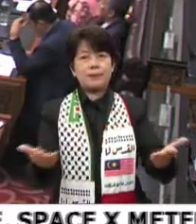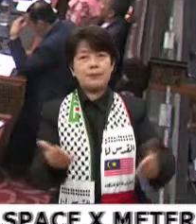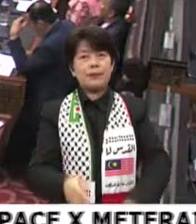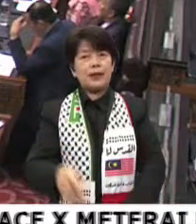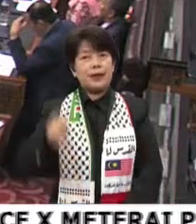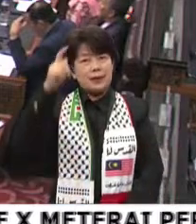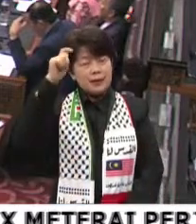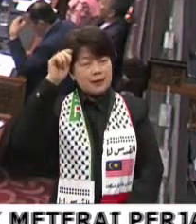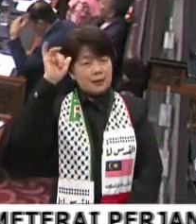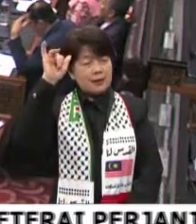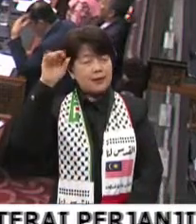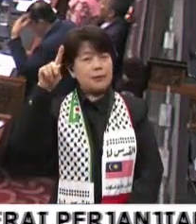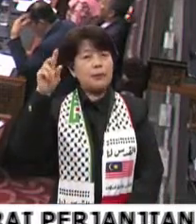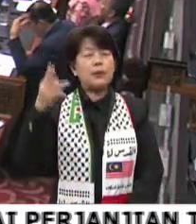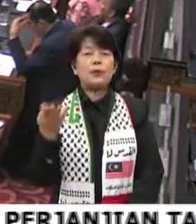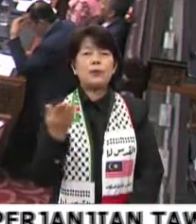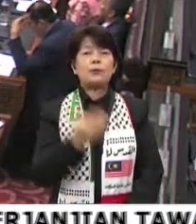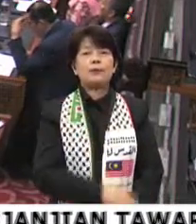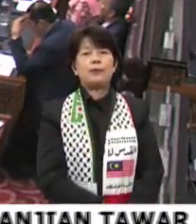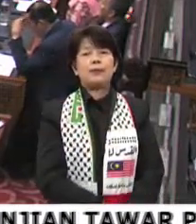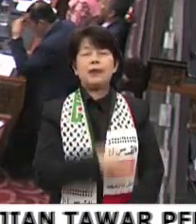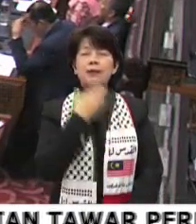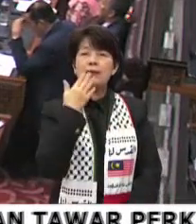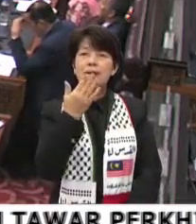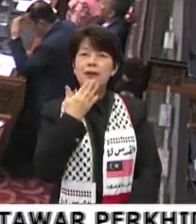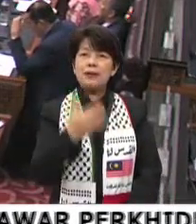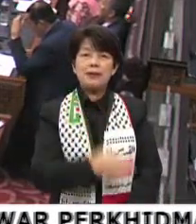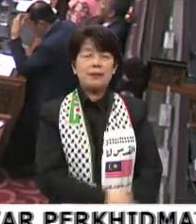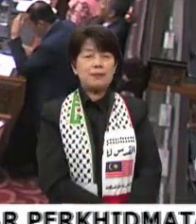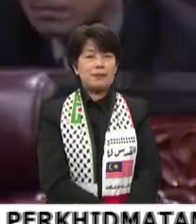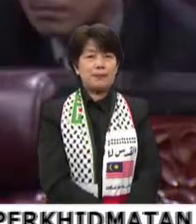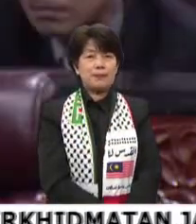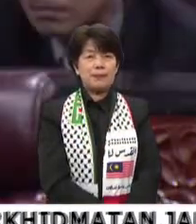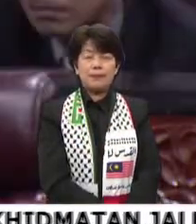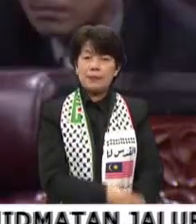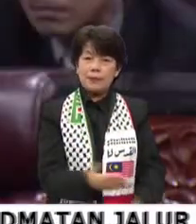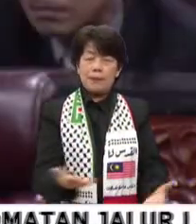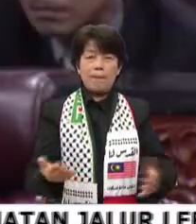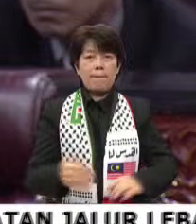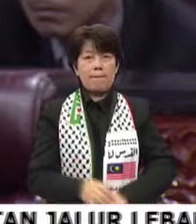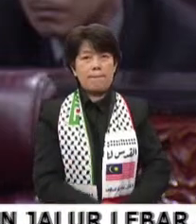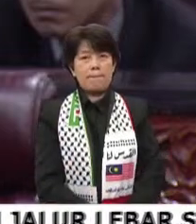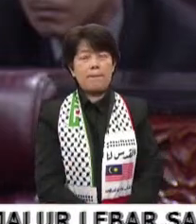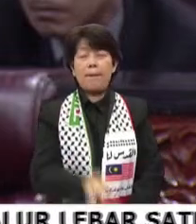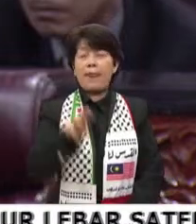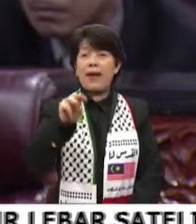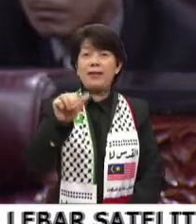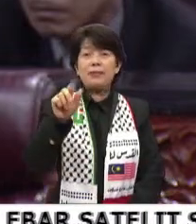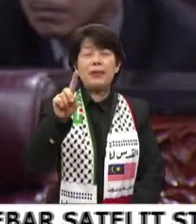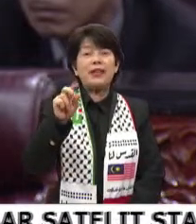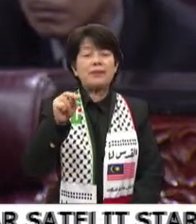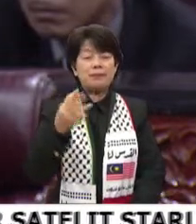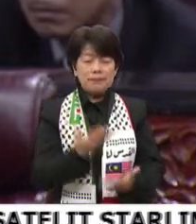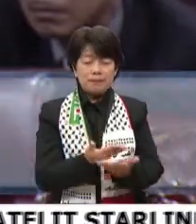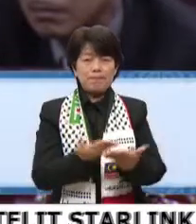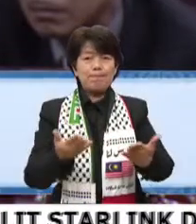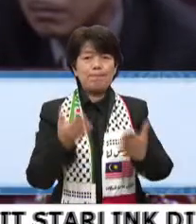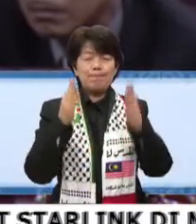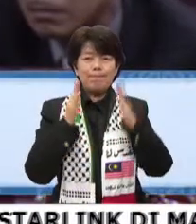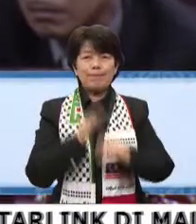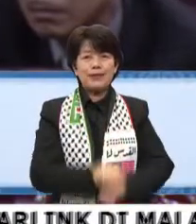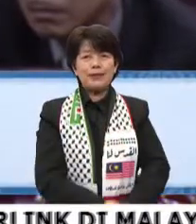di-pertua terima kasih kepada yang berhormat Senator Dr Wan Martina binti Wan yusof di atas soalan yang